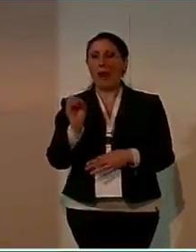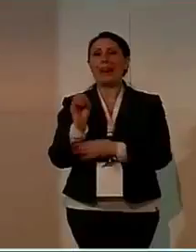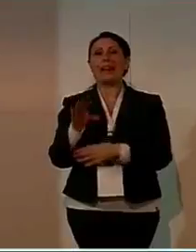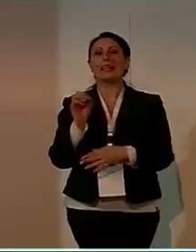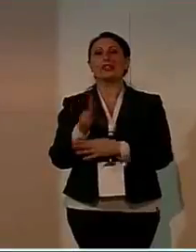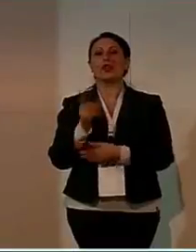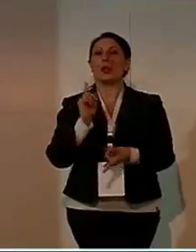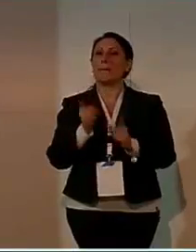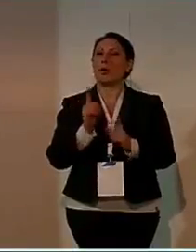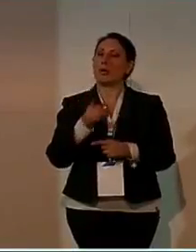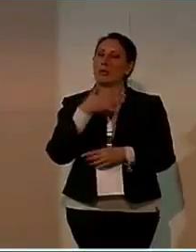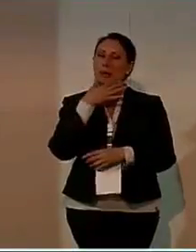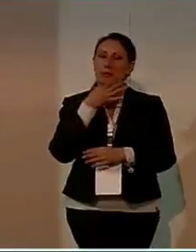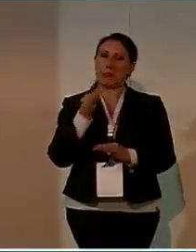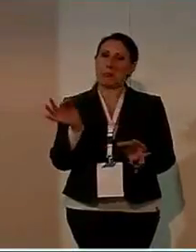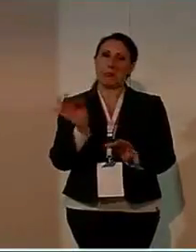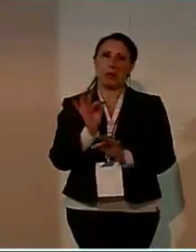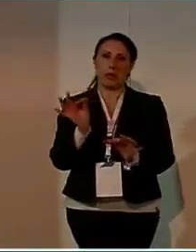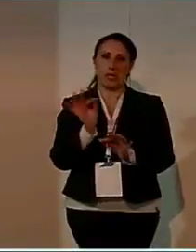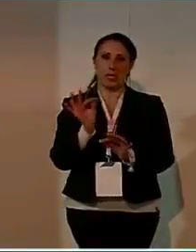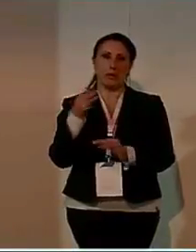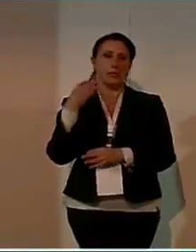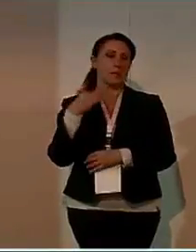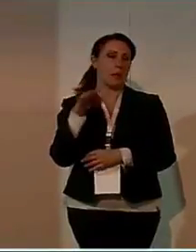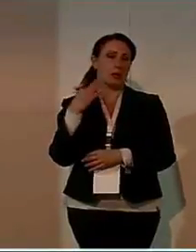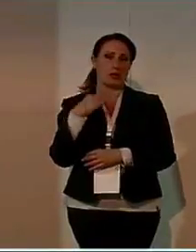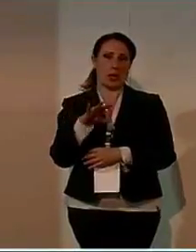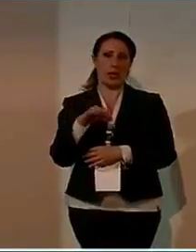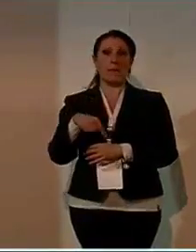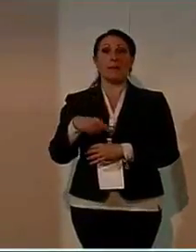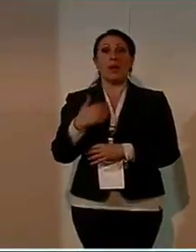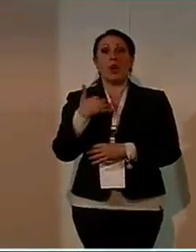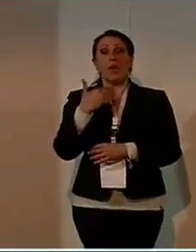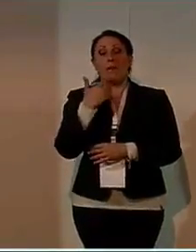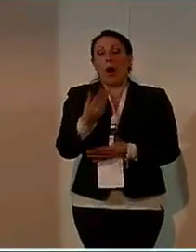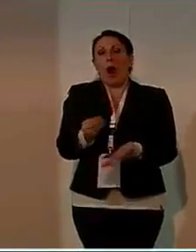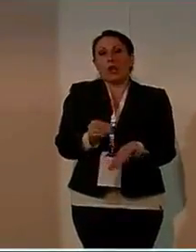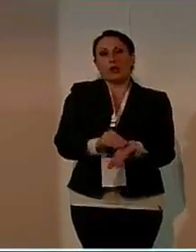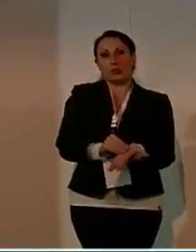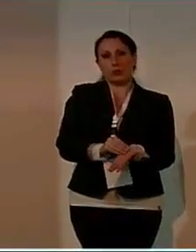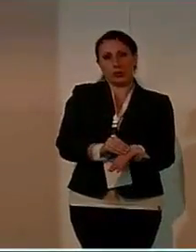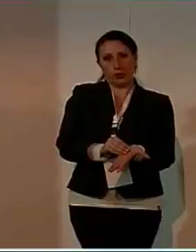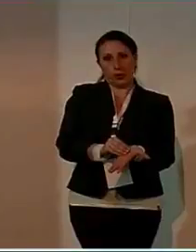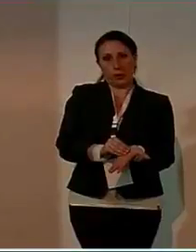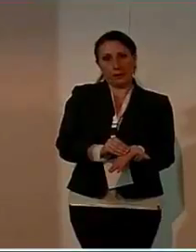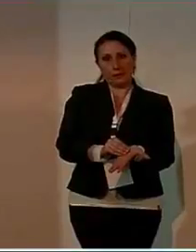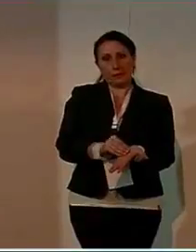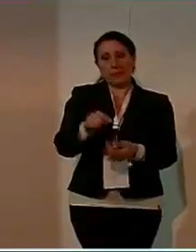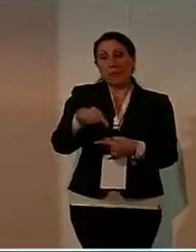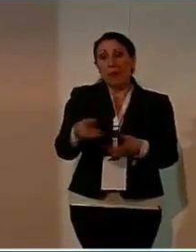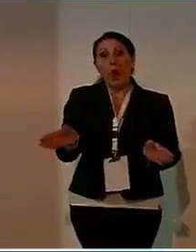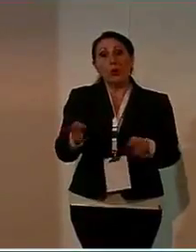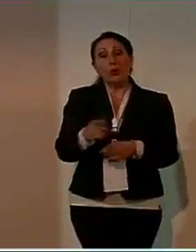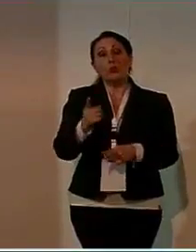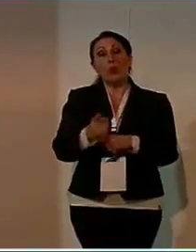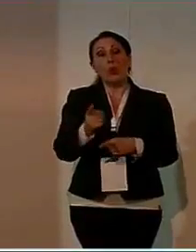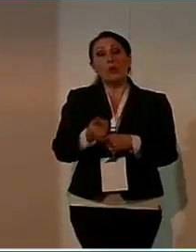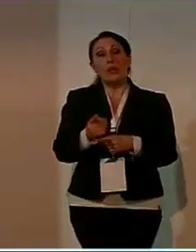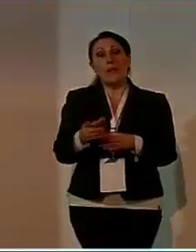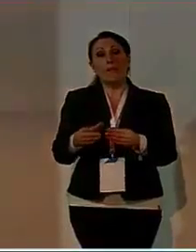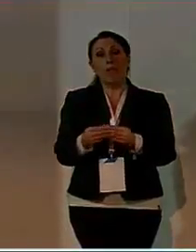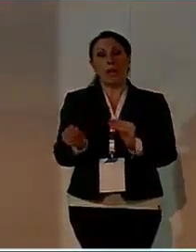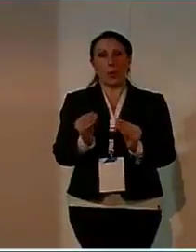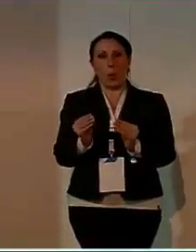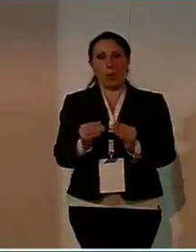straordinaria ma voglio anche aggiungere che tutto questo lo devi fare misurandosi con